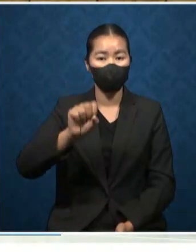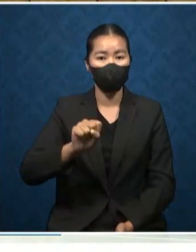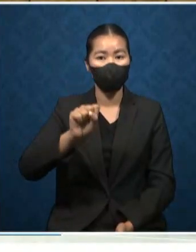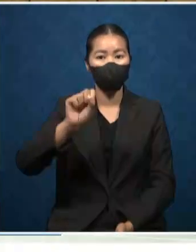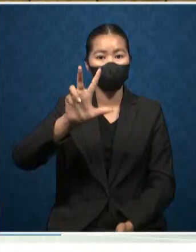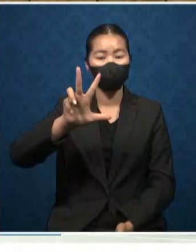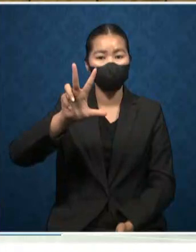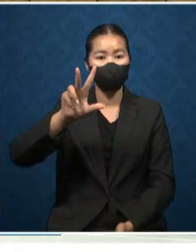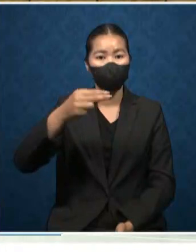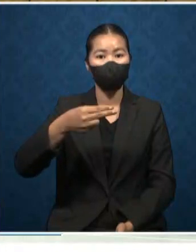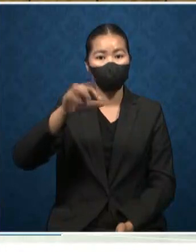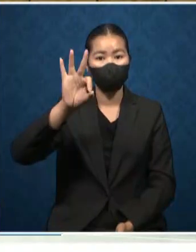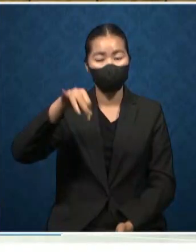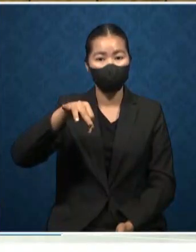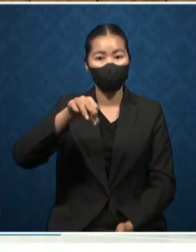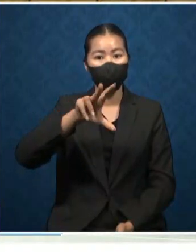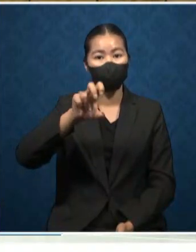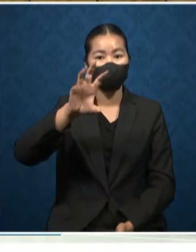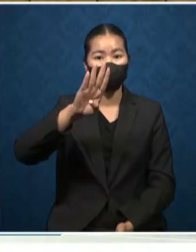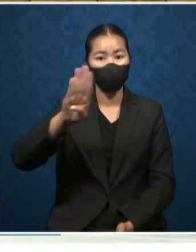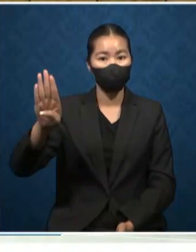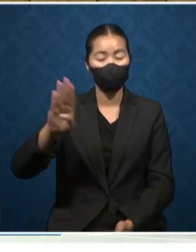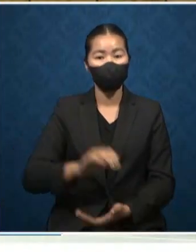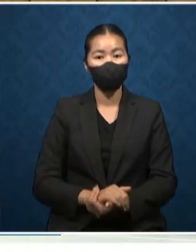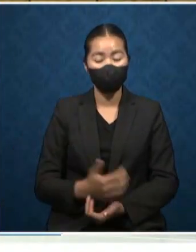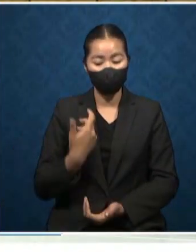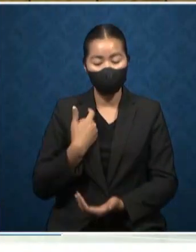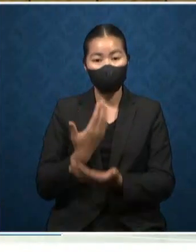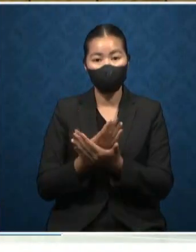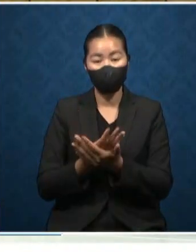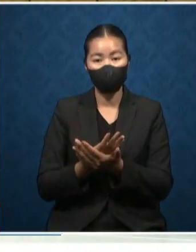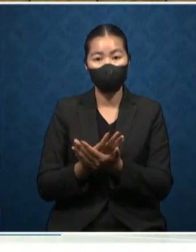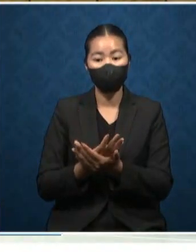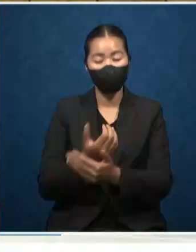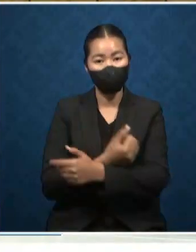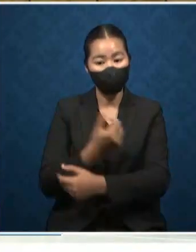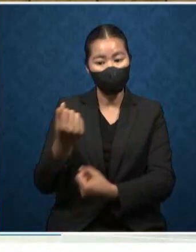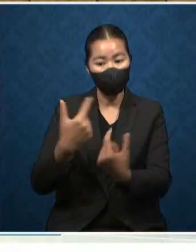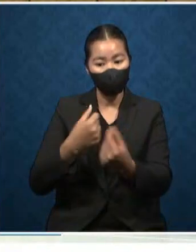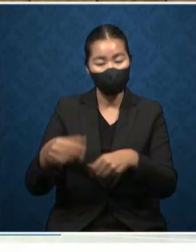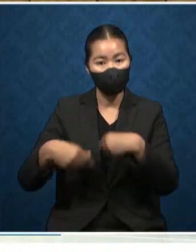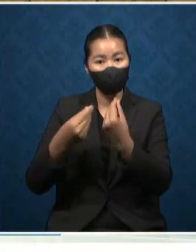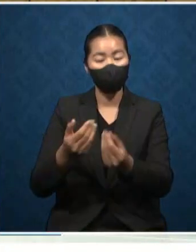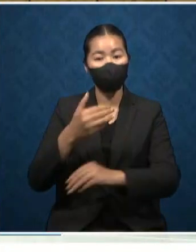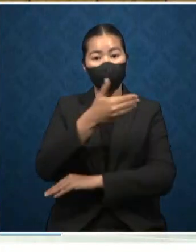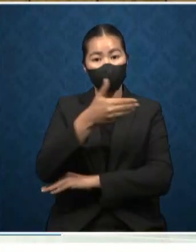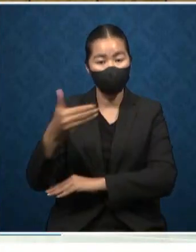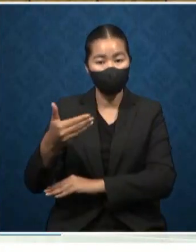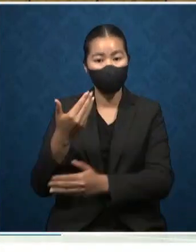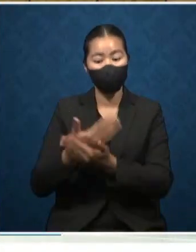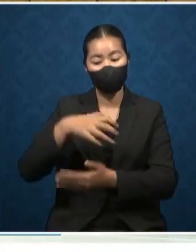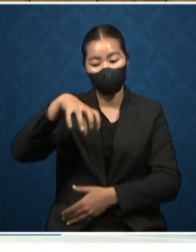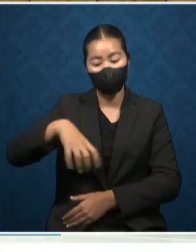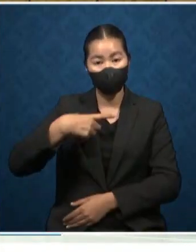3,9501,323,600บาทถ้วนในส่วนของการจัดเก็บเงินรายได้เพื่อส่งเป็นรายได้แผ่นดินสำนักงาน